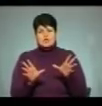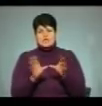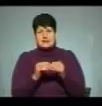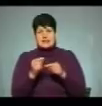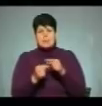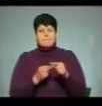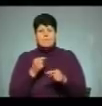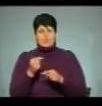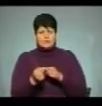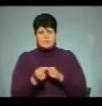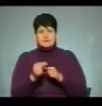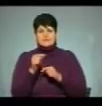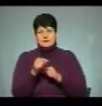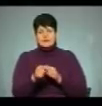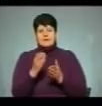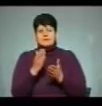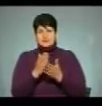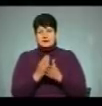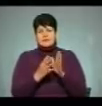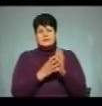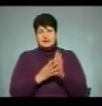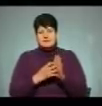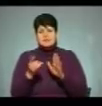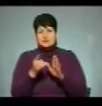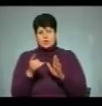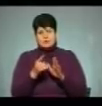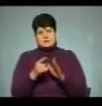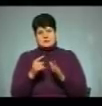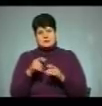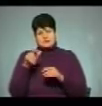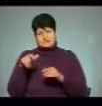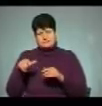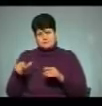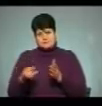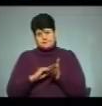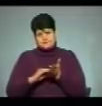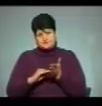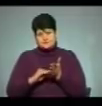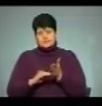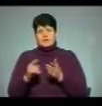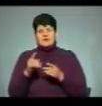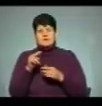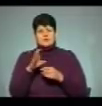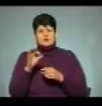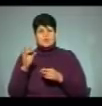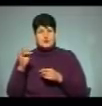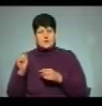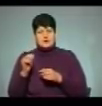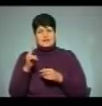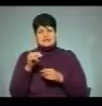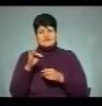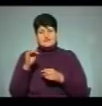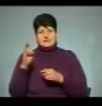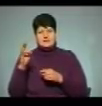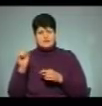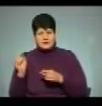поколінь». В аудіозбірці твори 9 тернопільських авторів – Романа Заводовича, Тамари Гнатович, Марії Гуменюк, Петра Сороки, Дзвінки Торохтушки,